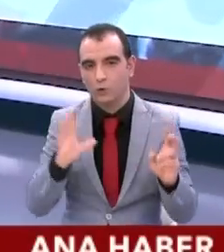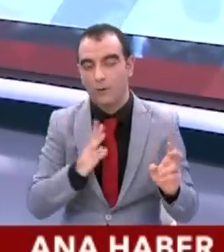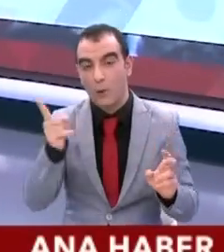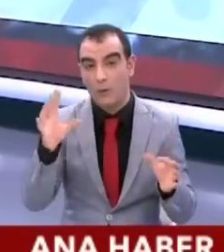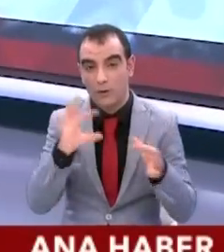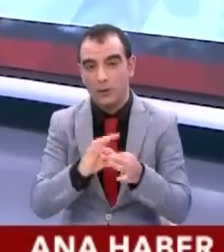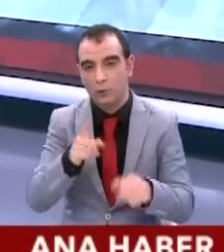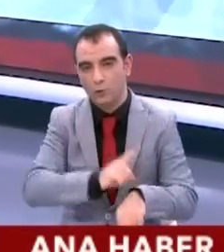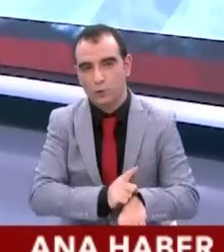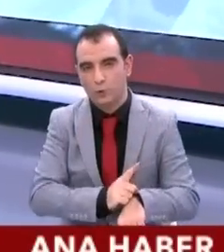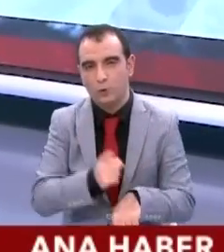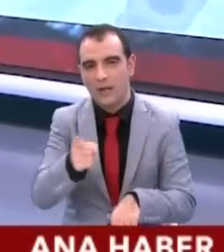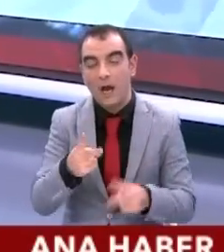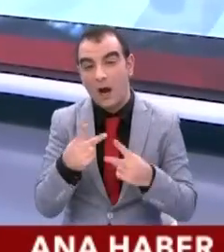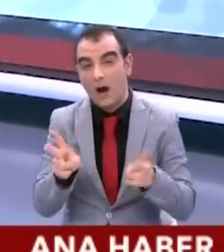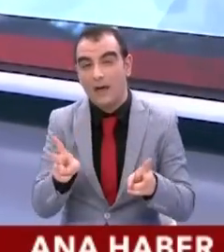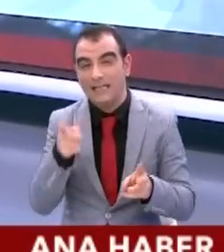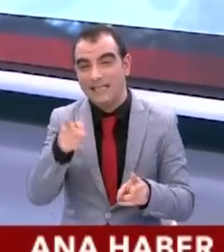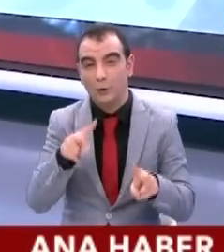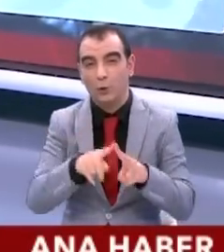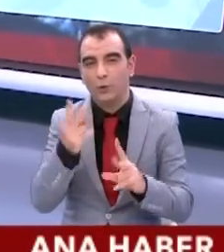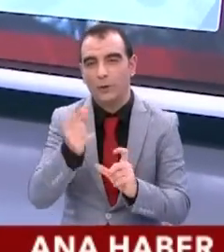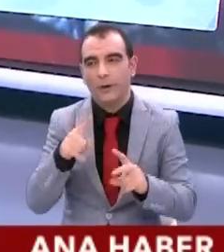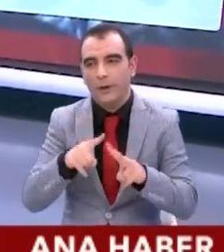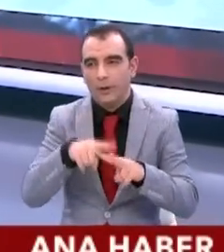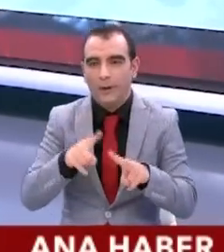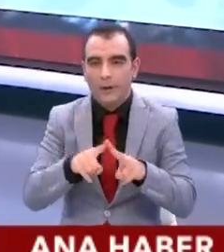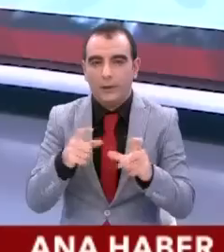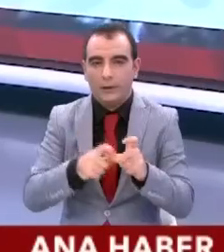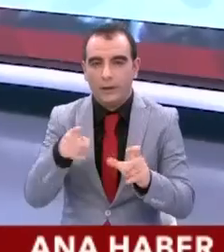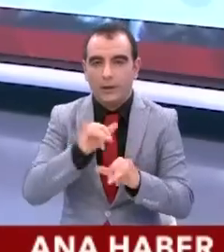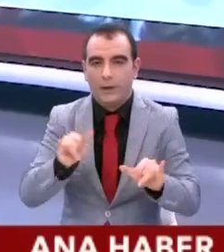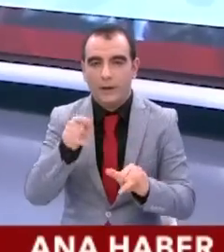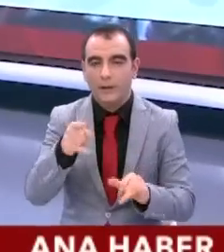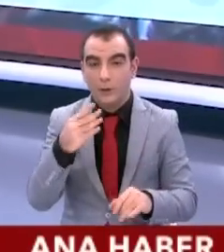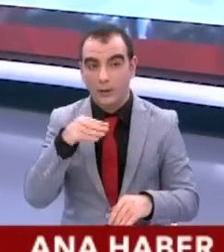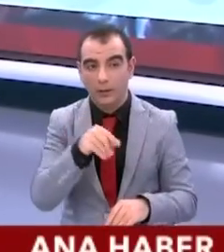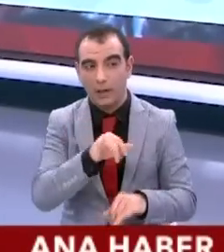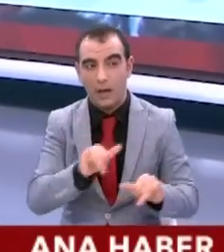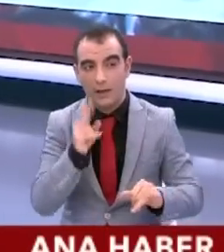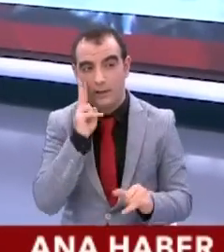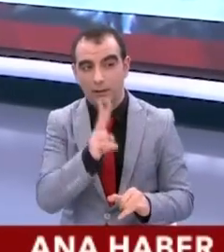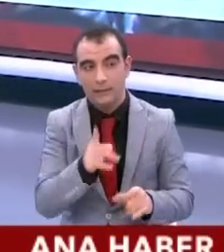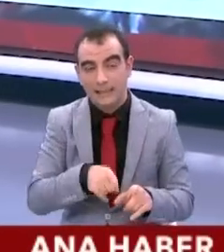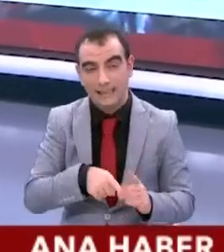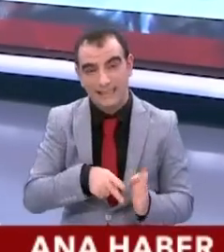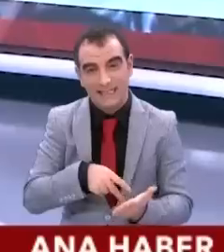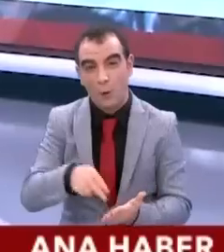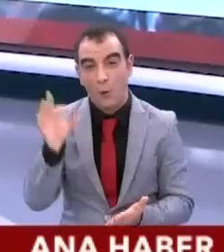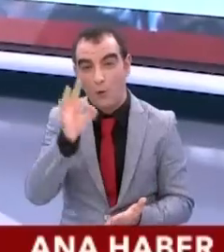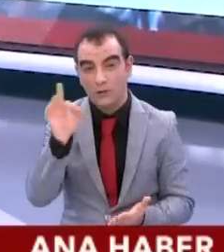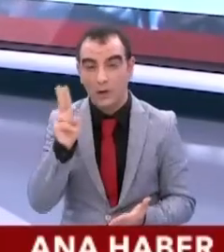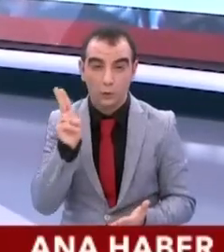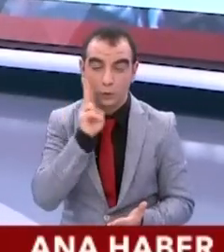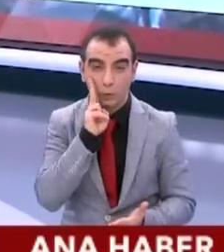süreçte onunla ilgili ayrıntılar nüanslar da biraz süreci takvimi uzattı ama kum saati işliyor ilerliyoruz Ocak sonunda